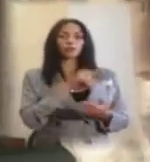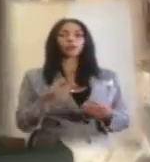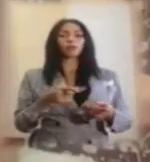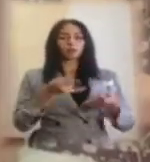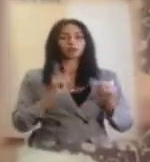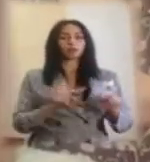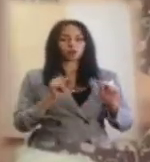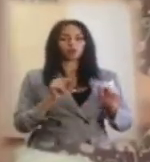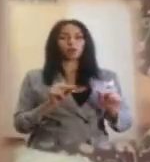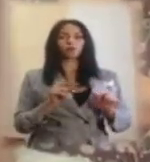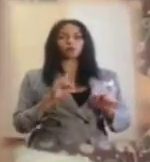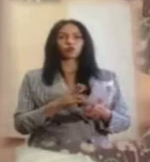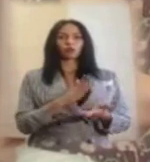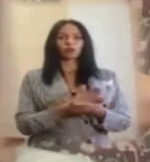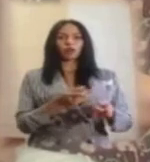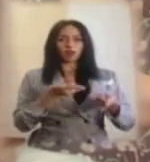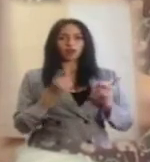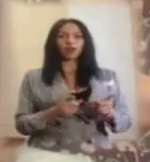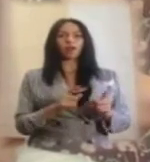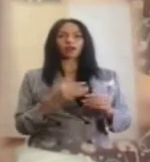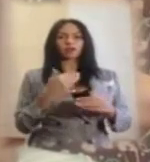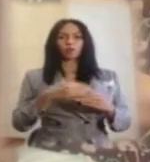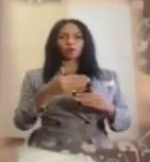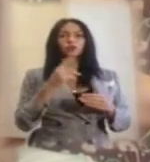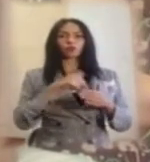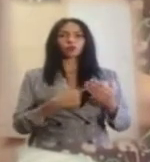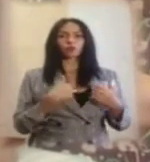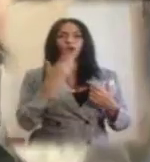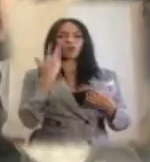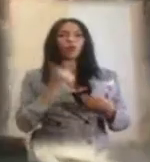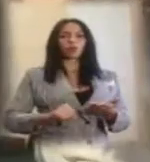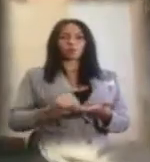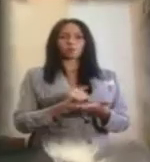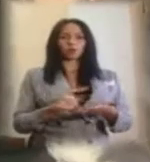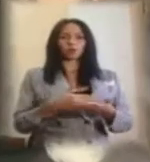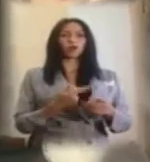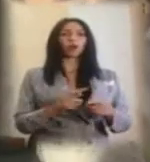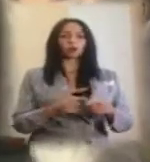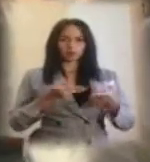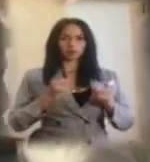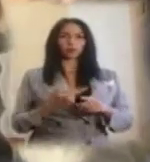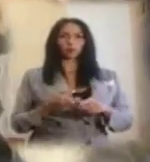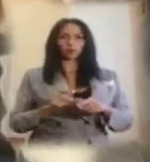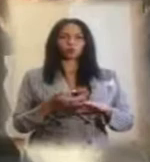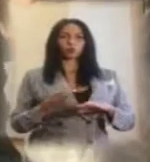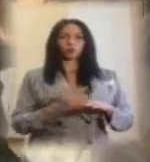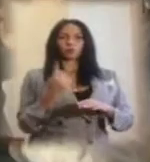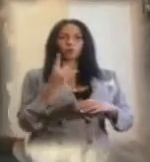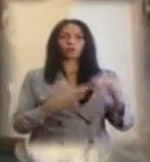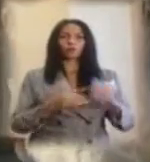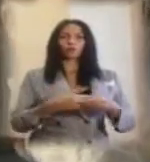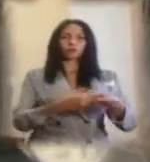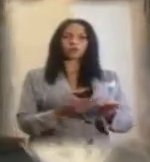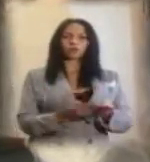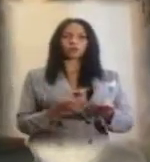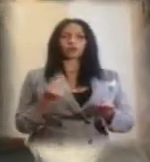є. Реальний процес, тобто я коли мию посуд, це дійсно дуже складно, тому що в одній руці тарілка, в другій дитина, і